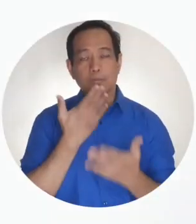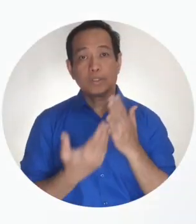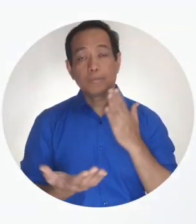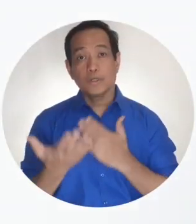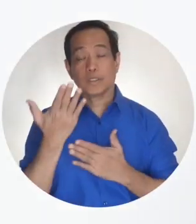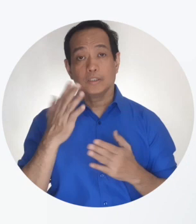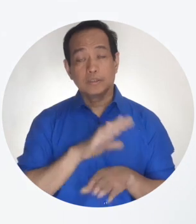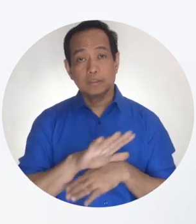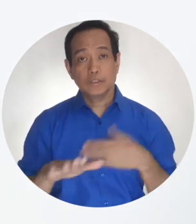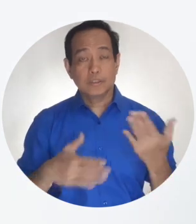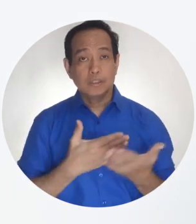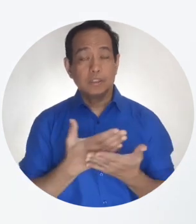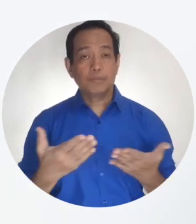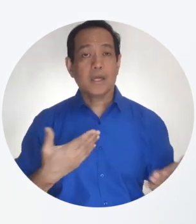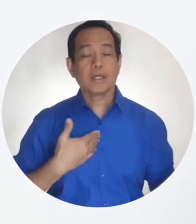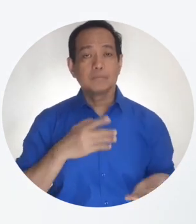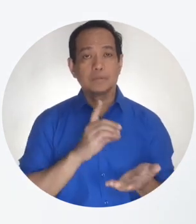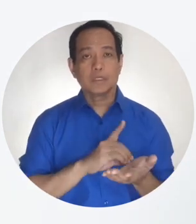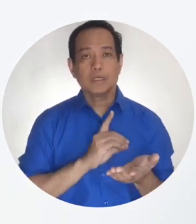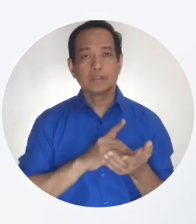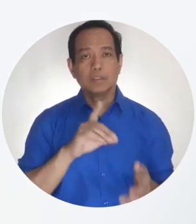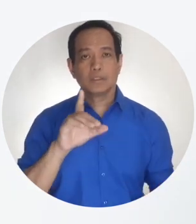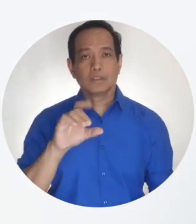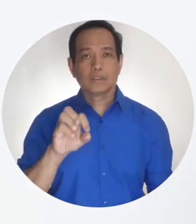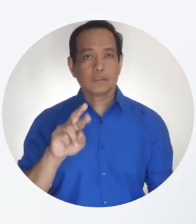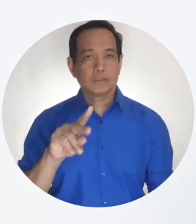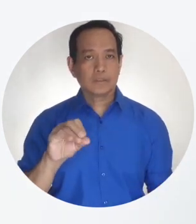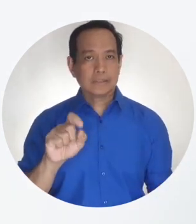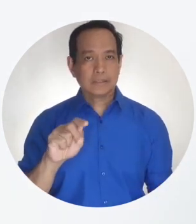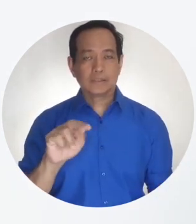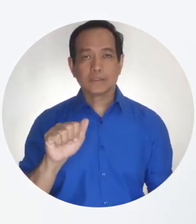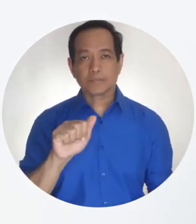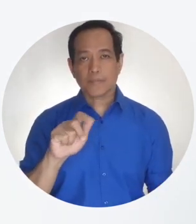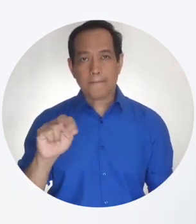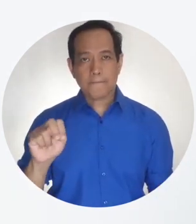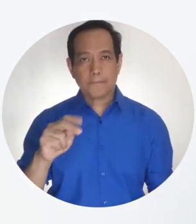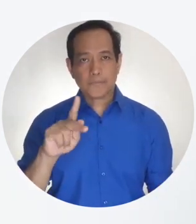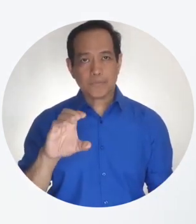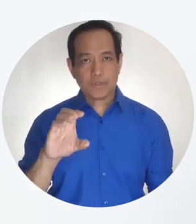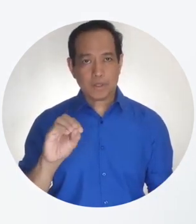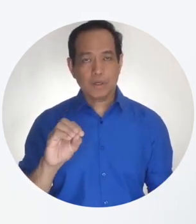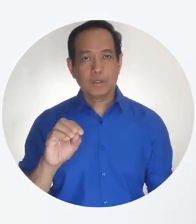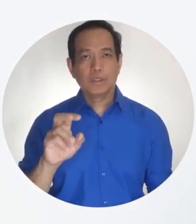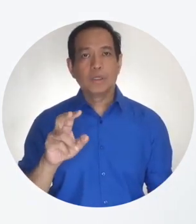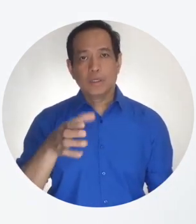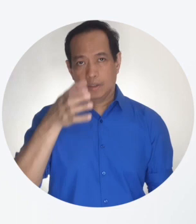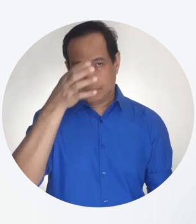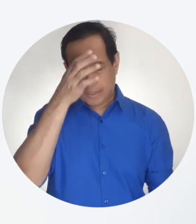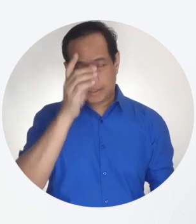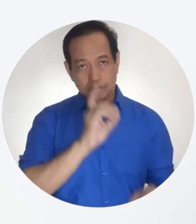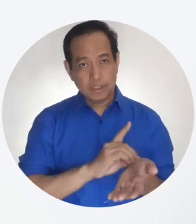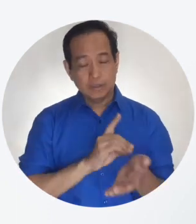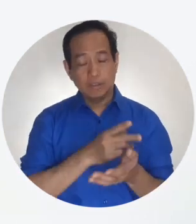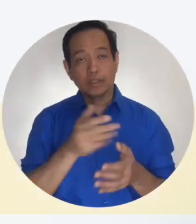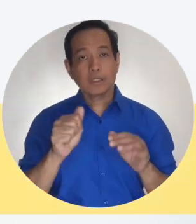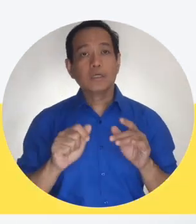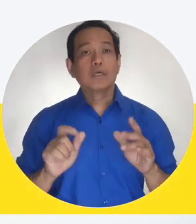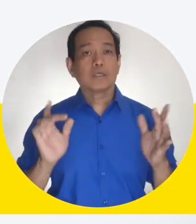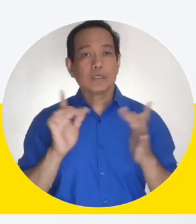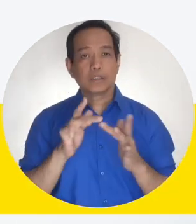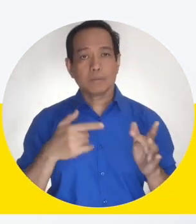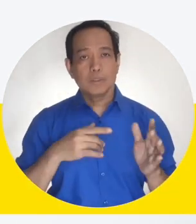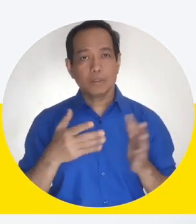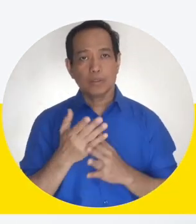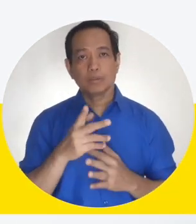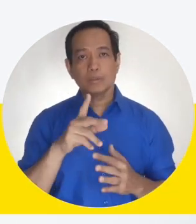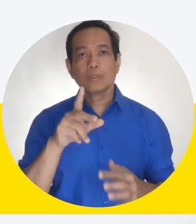Magandang umaga po sa inyong lahat. Ako po si Dr. Christina Anco, isang neurologist, at maaari niyo po ako